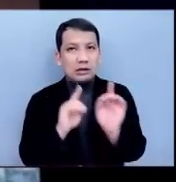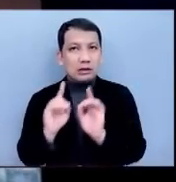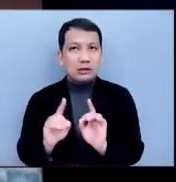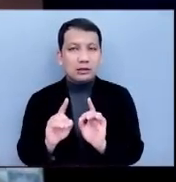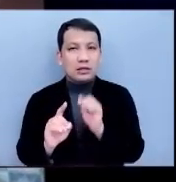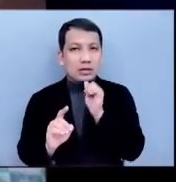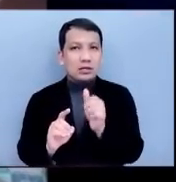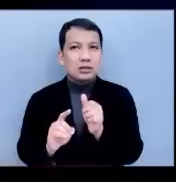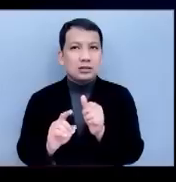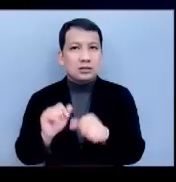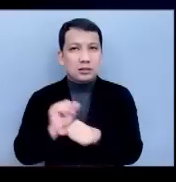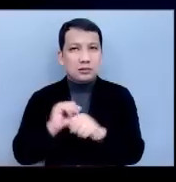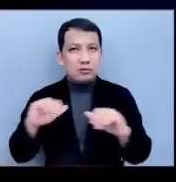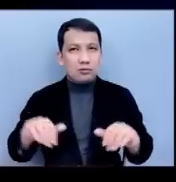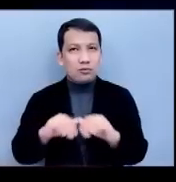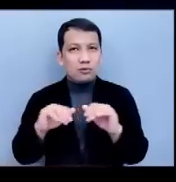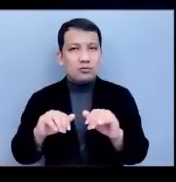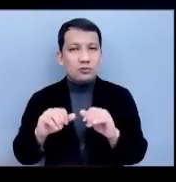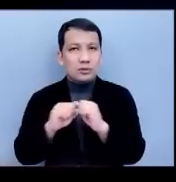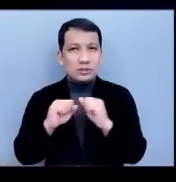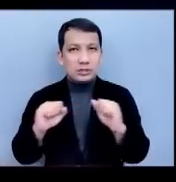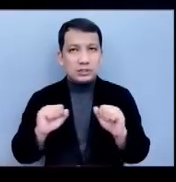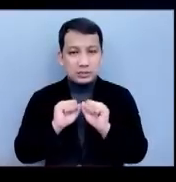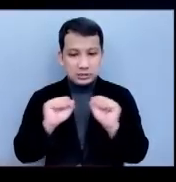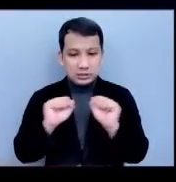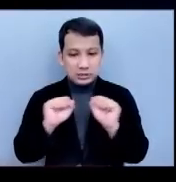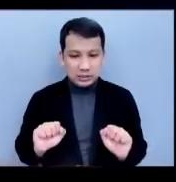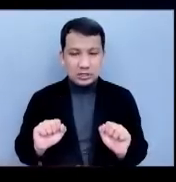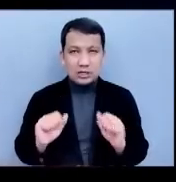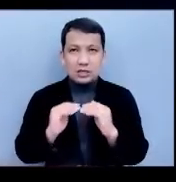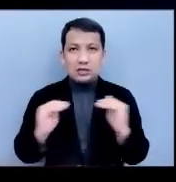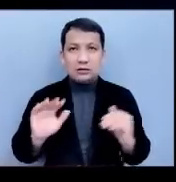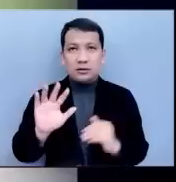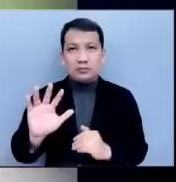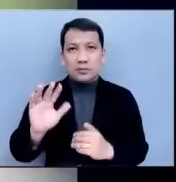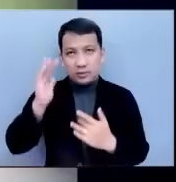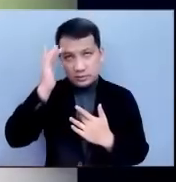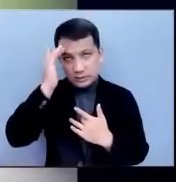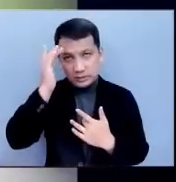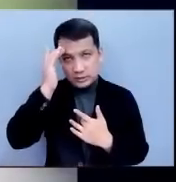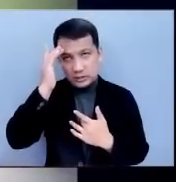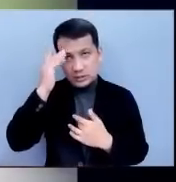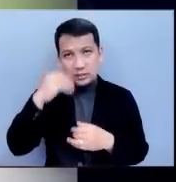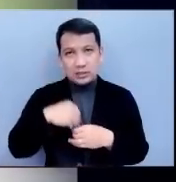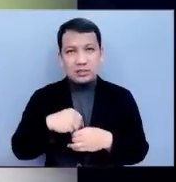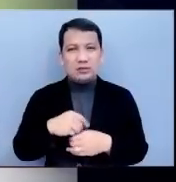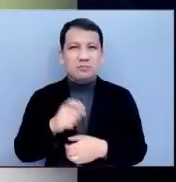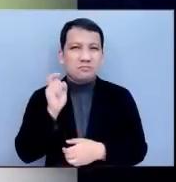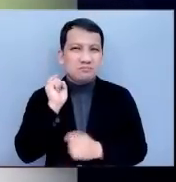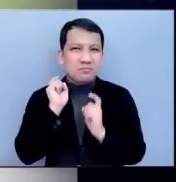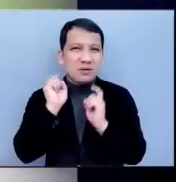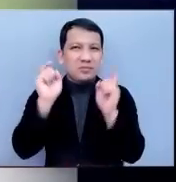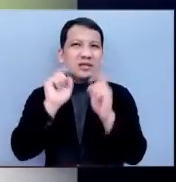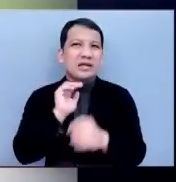siya makapagtrabaho. Stage 5 na rin ang chronic kidney disease ni Ronald. Madali akong mapagod. Minsan may time